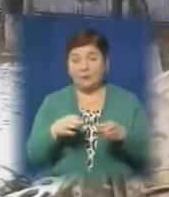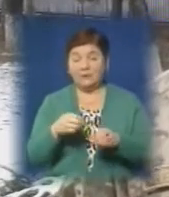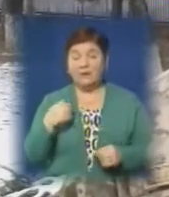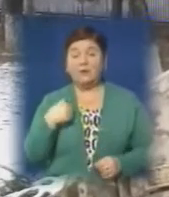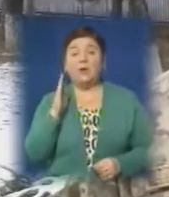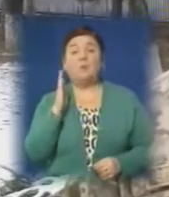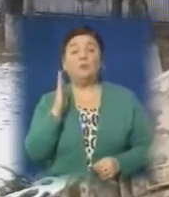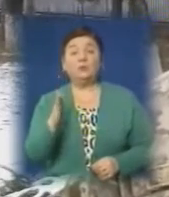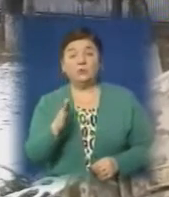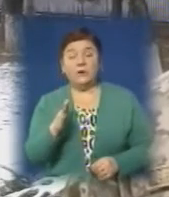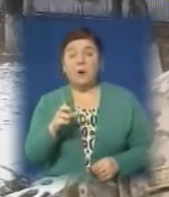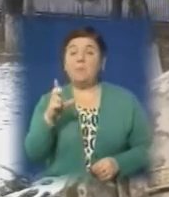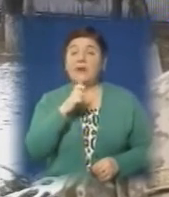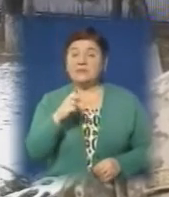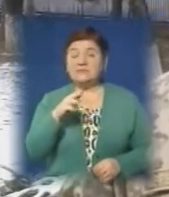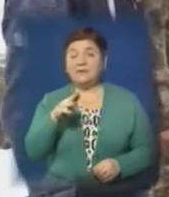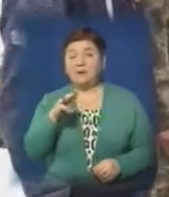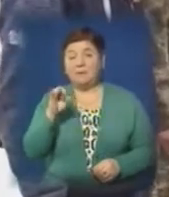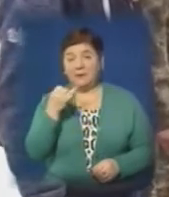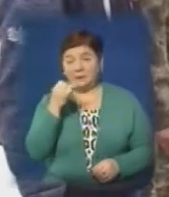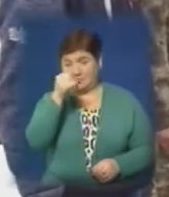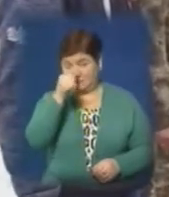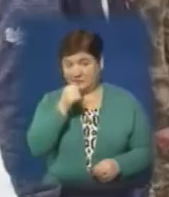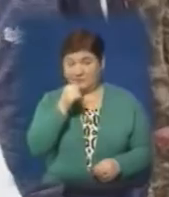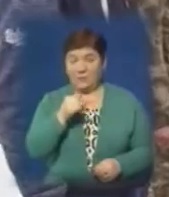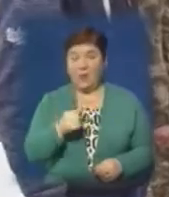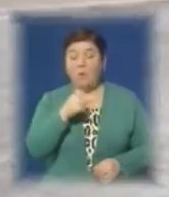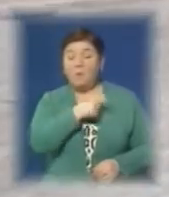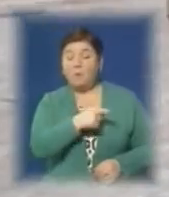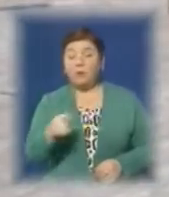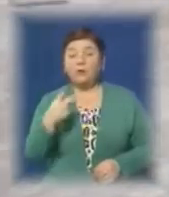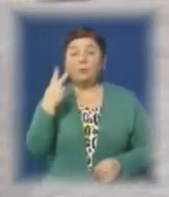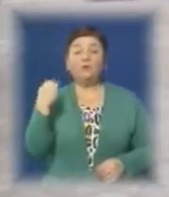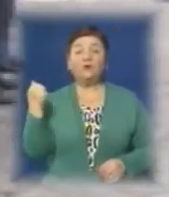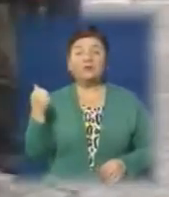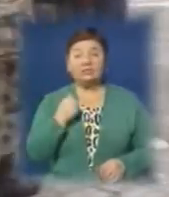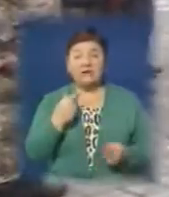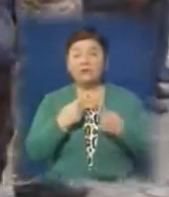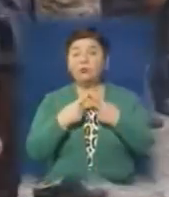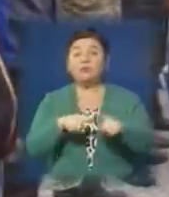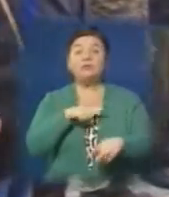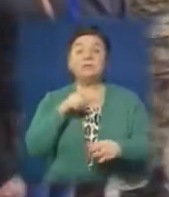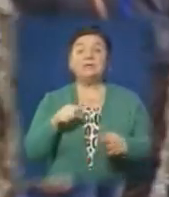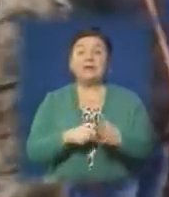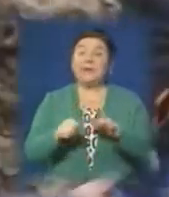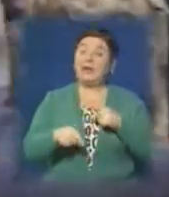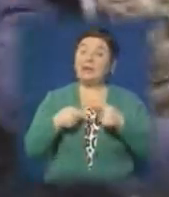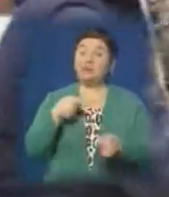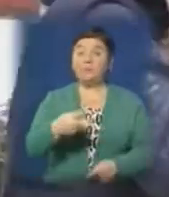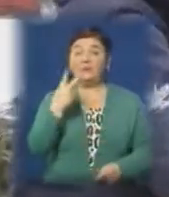відбудуться протягом березня-травня місяця. Протягом 2 тижнів резервісти вивчали теоретичні питання, а наступні 2